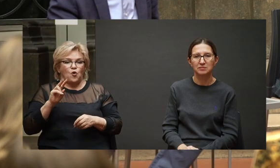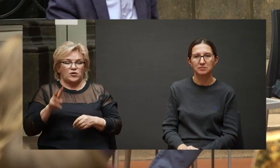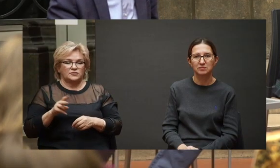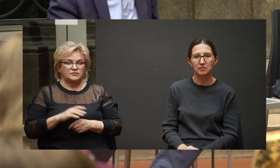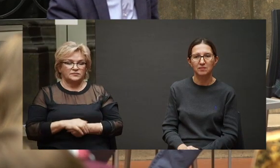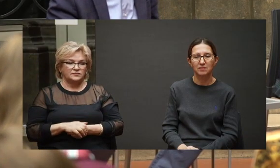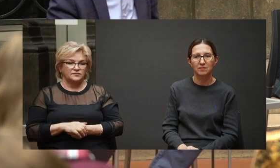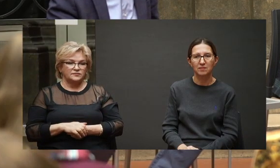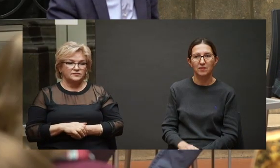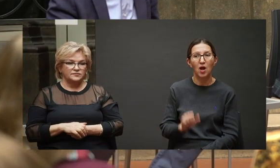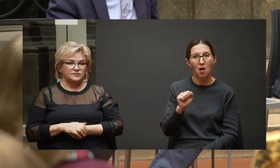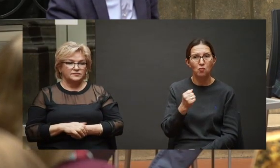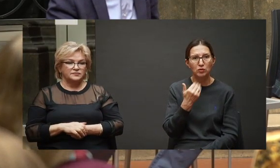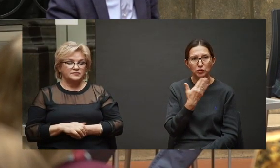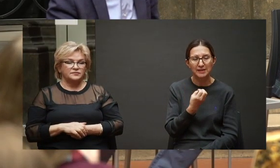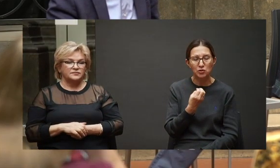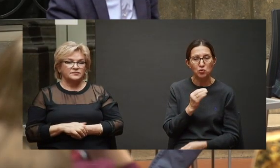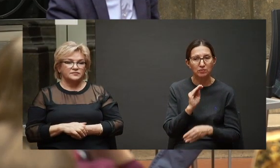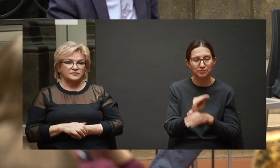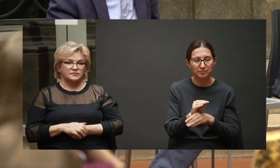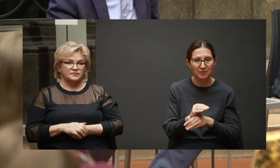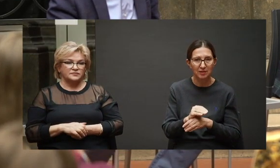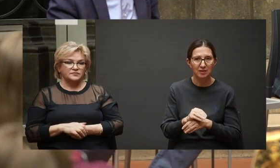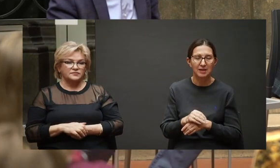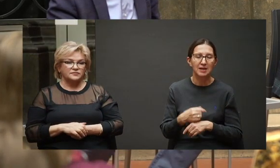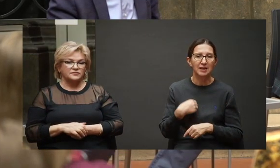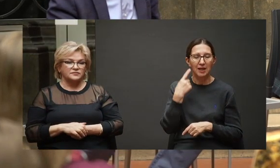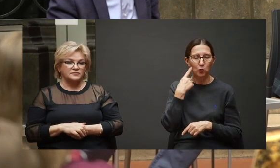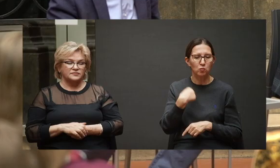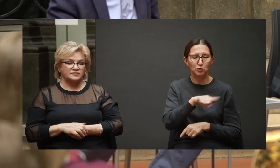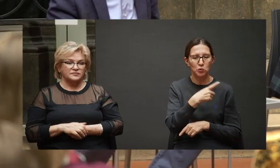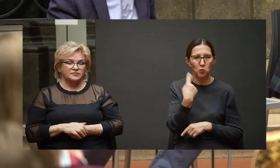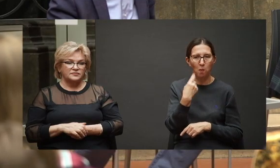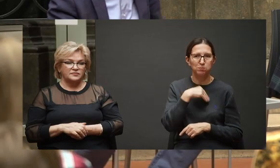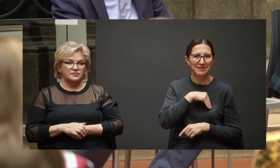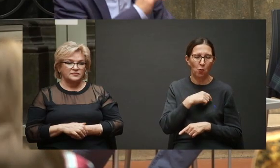Можно еще одну маленькую ремарку? Я надеюсь, меня психологи поддержат.